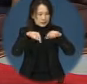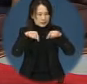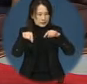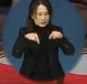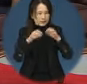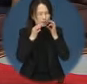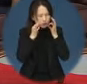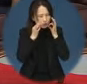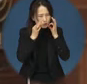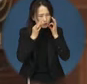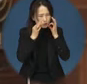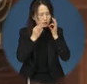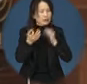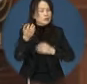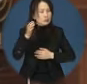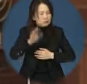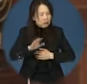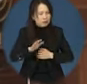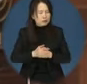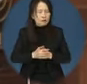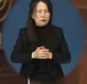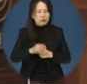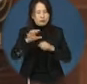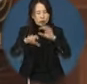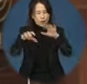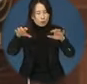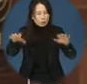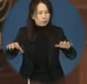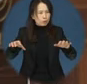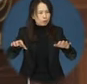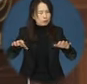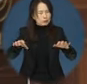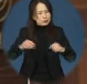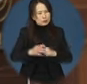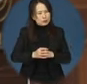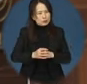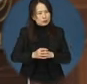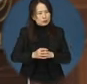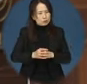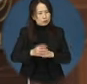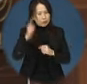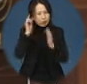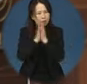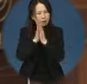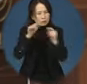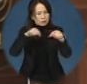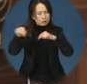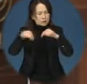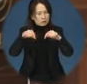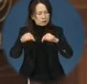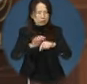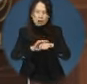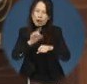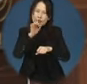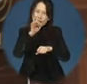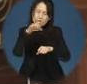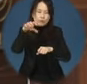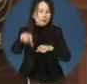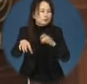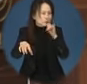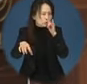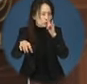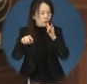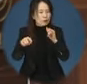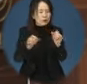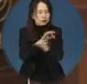왔음에도 불구하고 혀로 곳이 지금 소멸 위기에 있다 정도까지 나오니까 좀 더 획기적으로 지역의 경제도